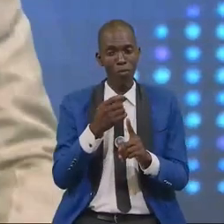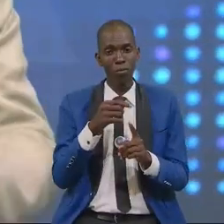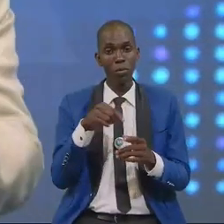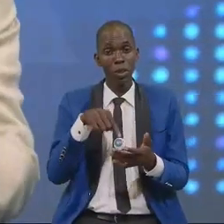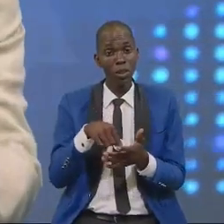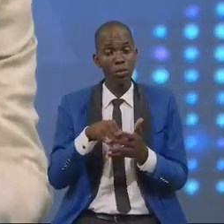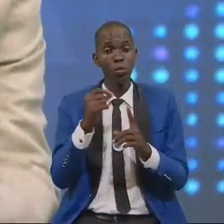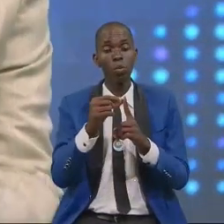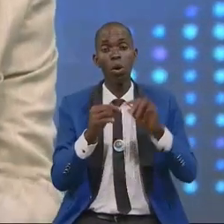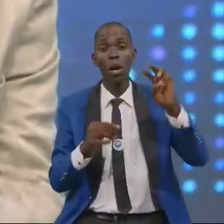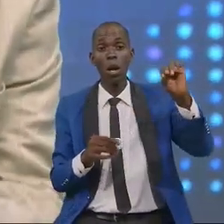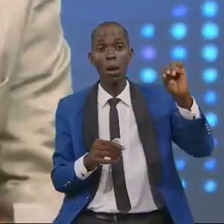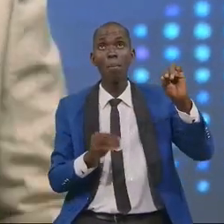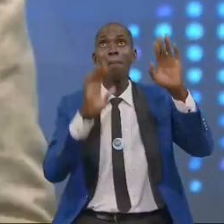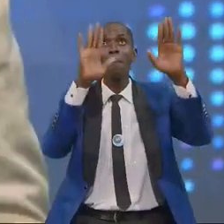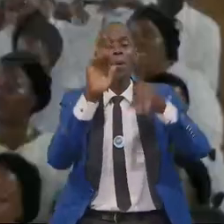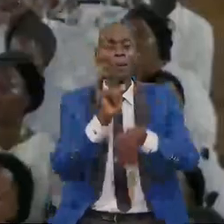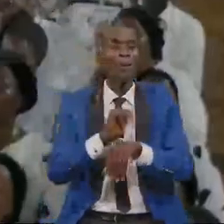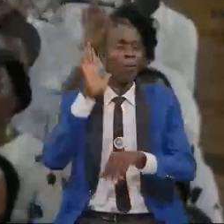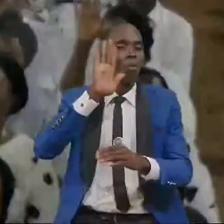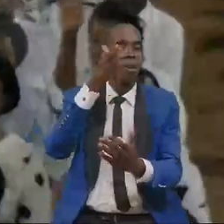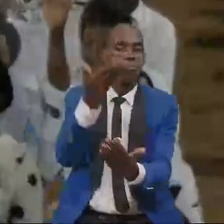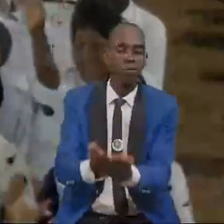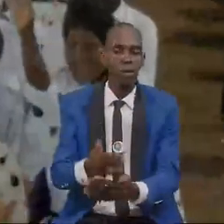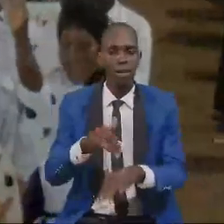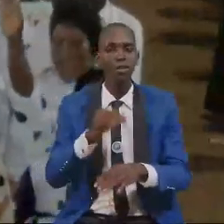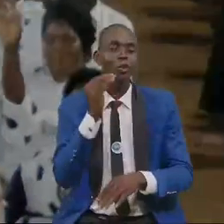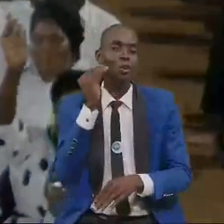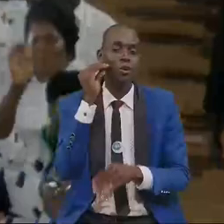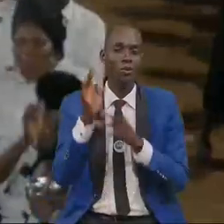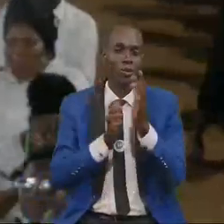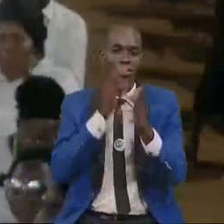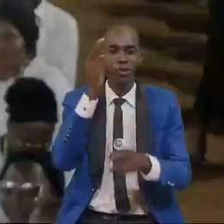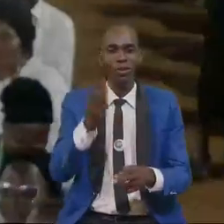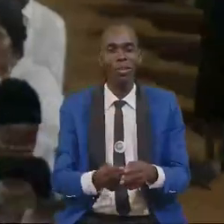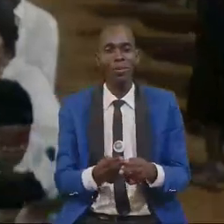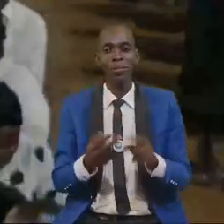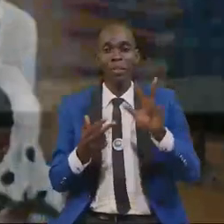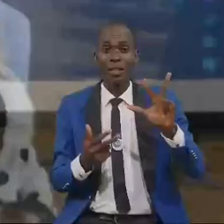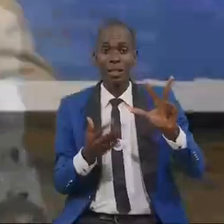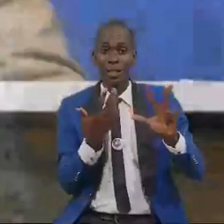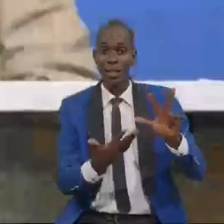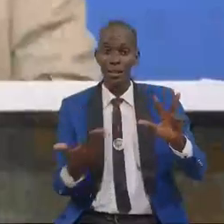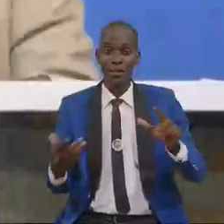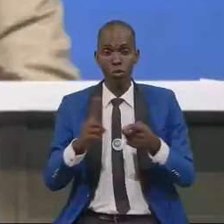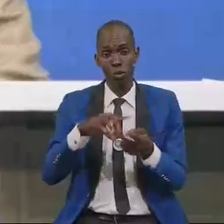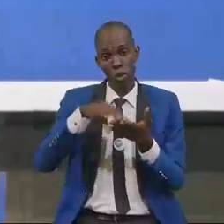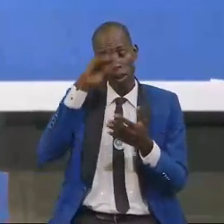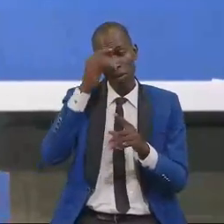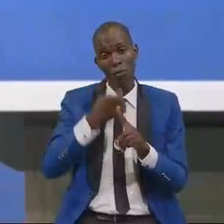M le miracle va atterrir à ta porte nous considérons trois points premièrement